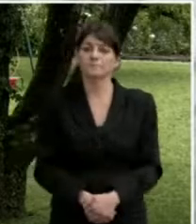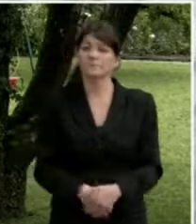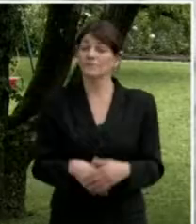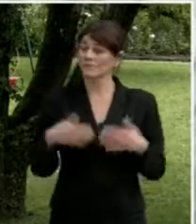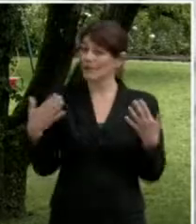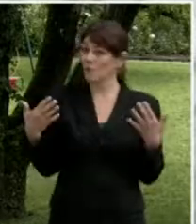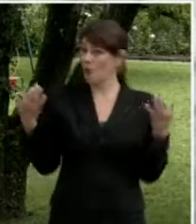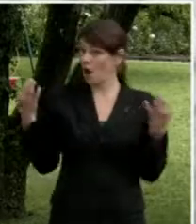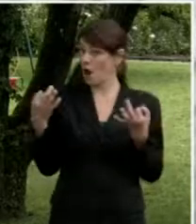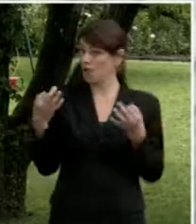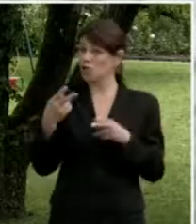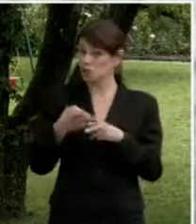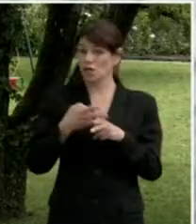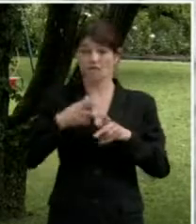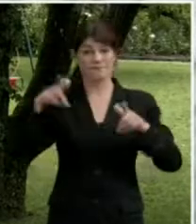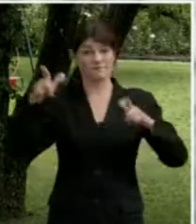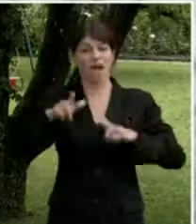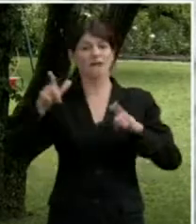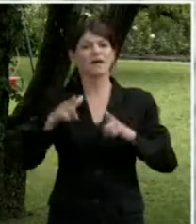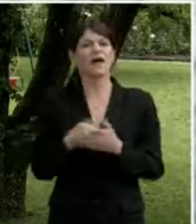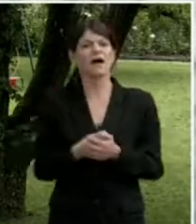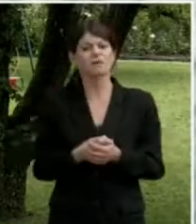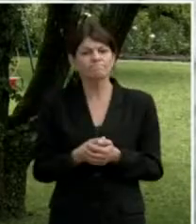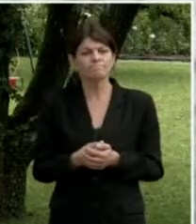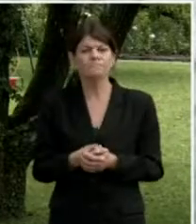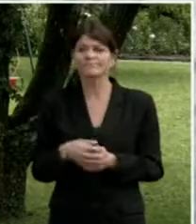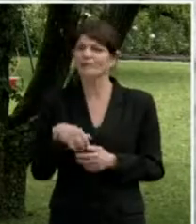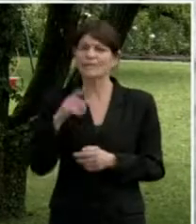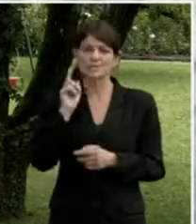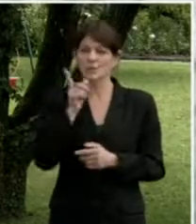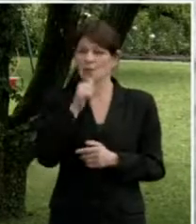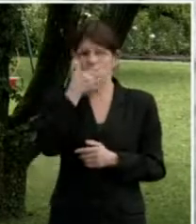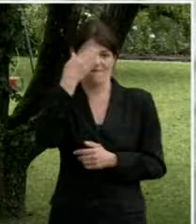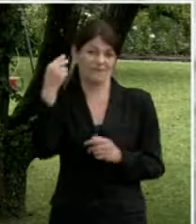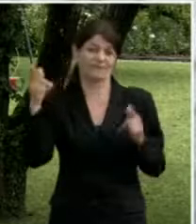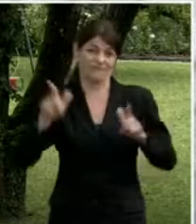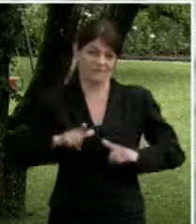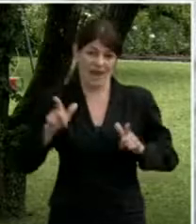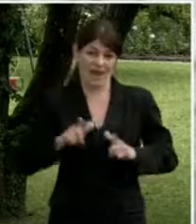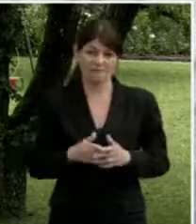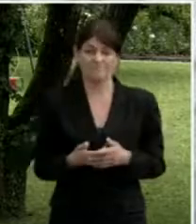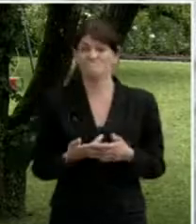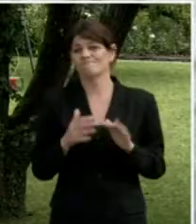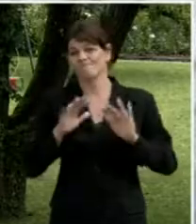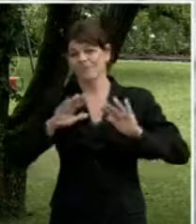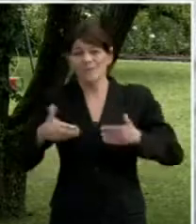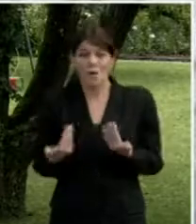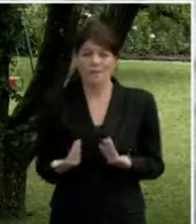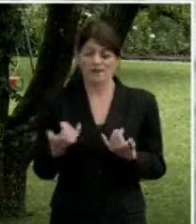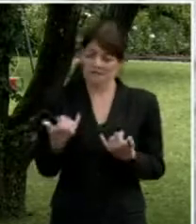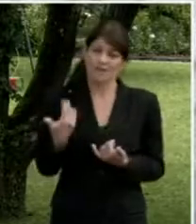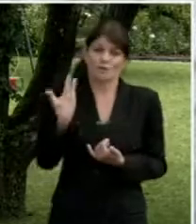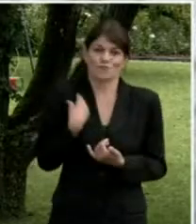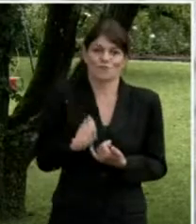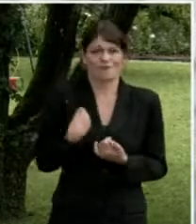Am heutigen Staatsfeiertag soll das Feiern nicht zu kurz kommen, obschon wir ihn erneut auf ungewohnte Weise